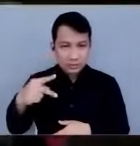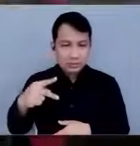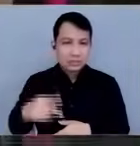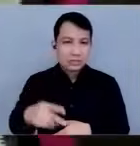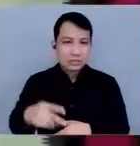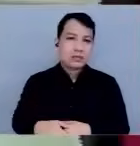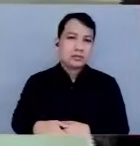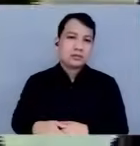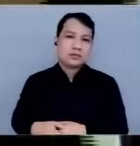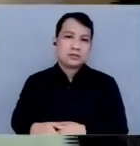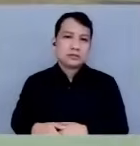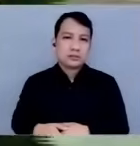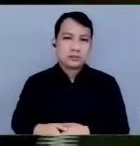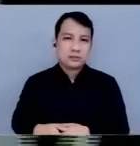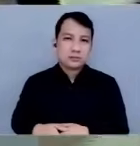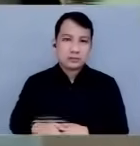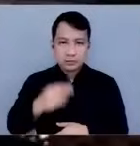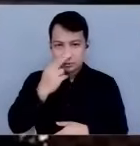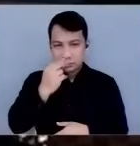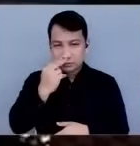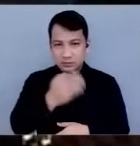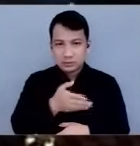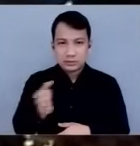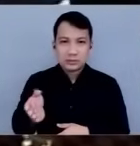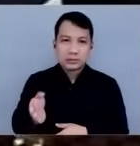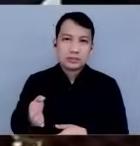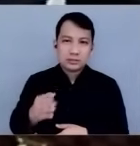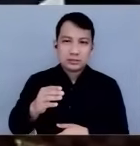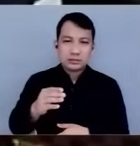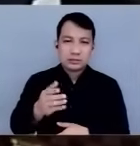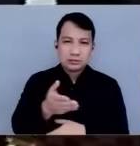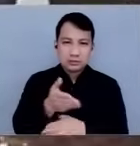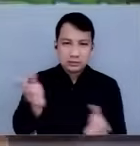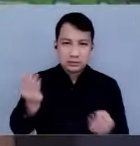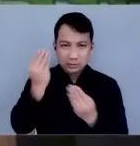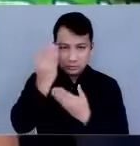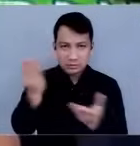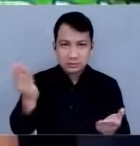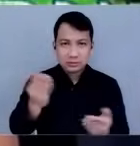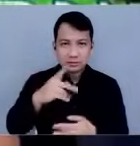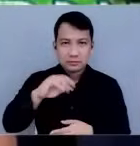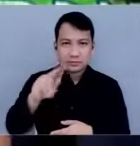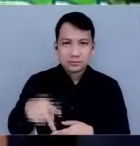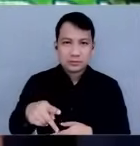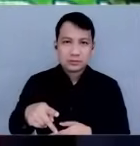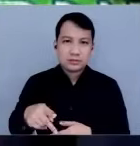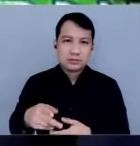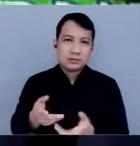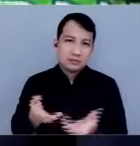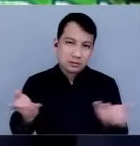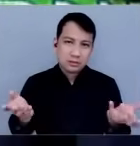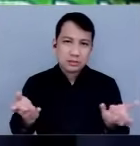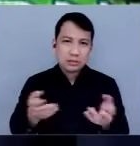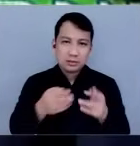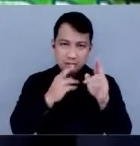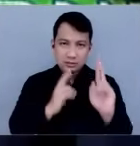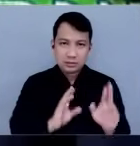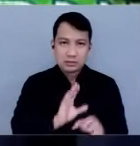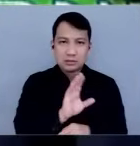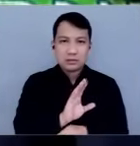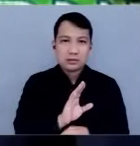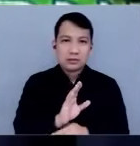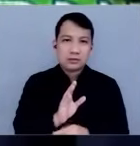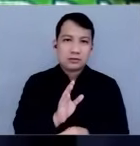Panelo, nagjo-joke lang naman daw si Digong. Pakiusap naman ngayon ng PNP. Well, with due respect po sa ating mga